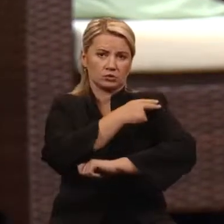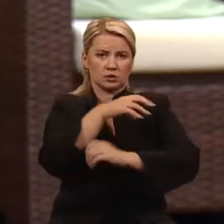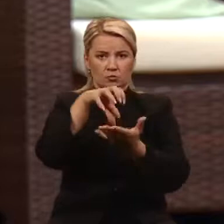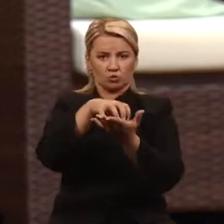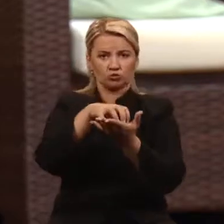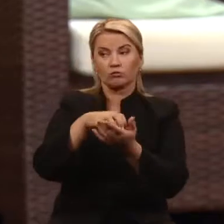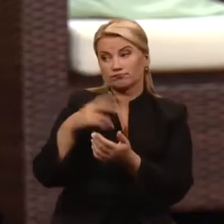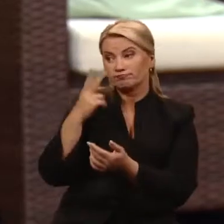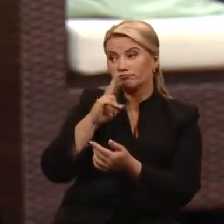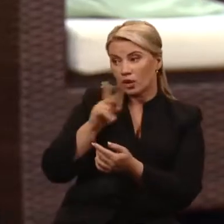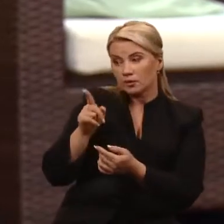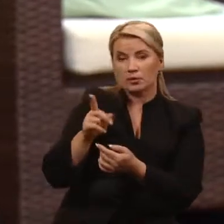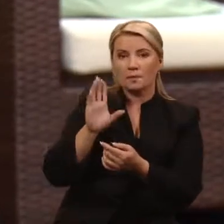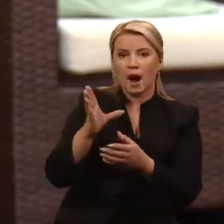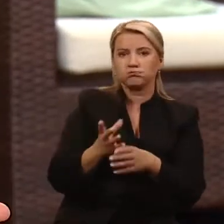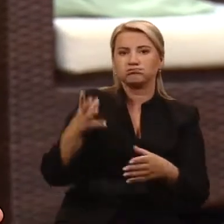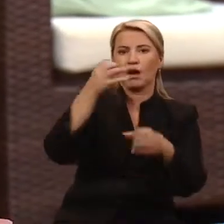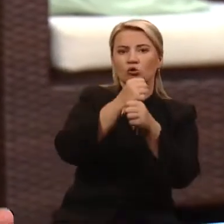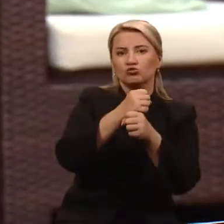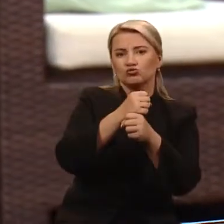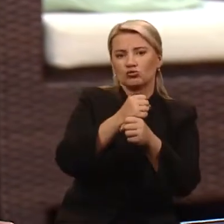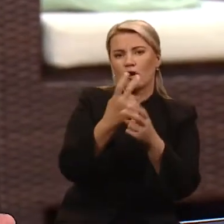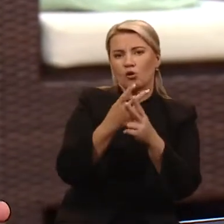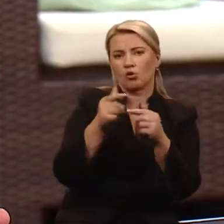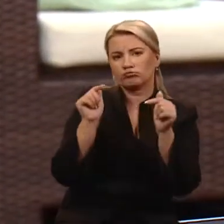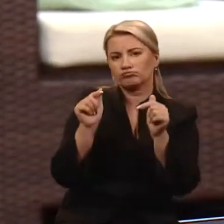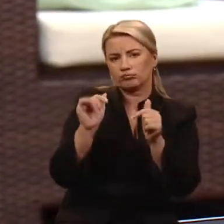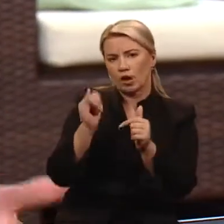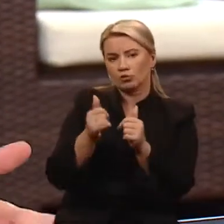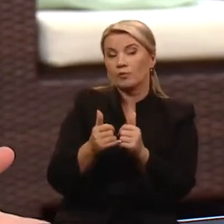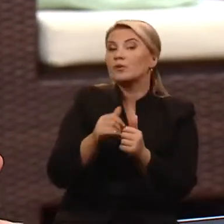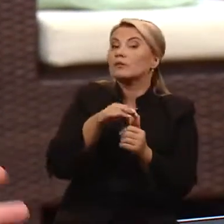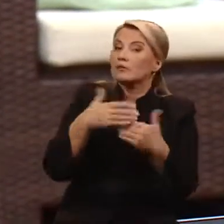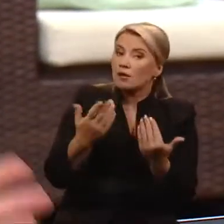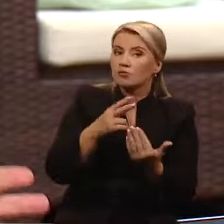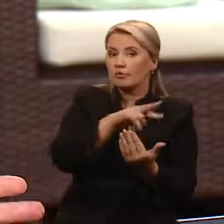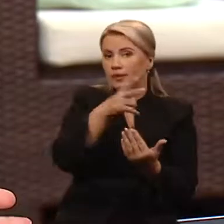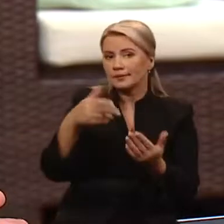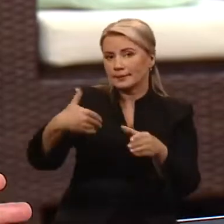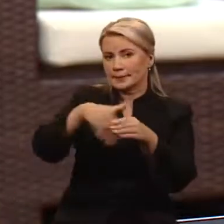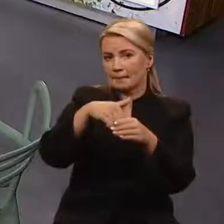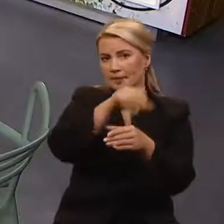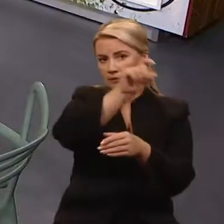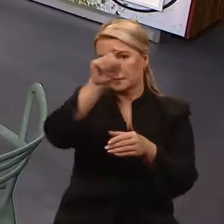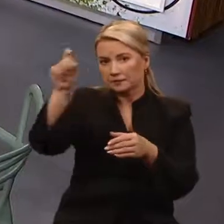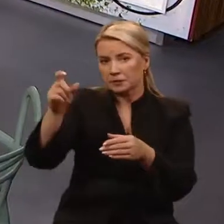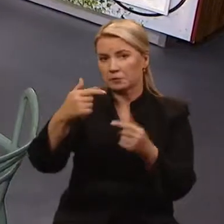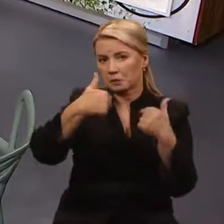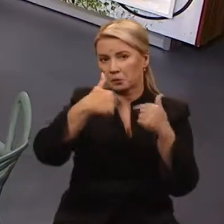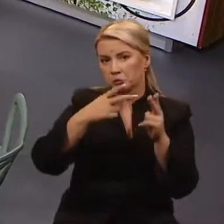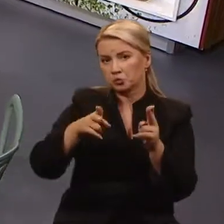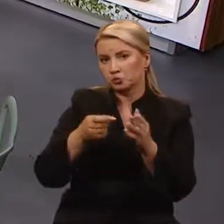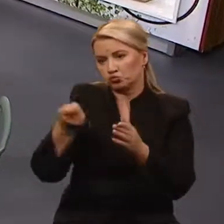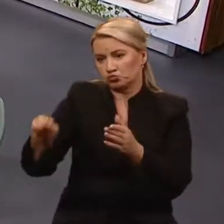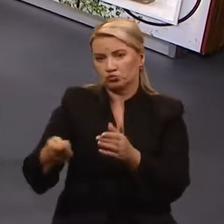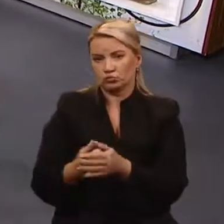programů a na někteří zaměstnavatelé také mají tu možnost přispět na nějaký podobný typ pobytu. Takže i to je